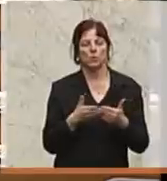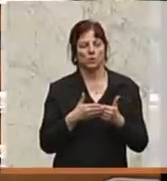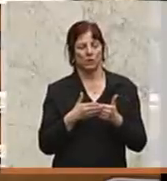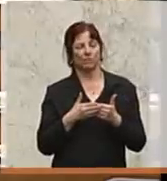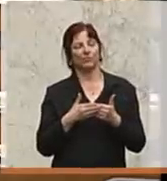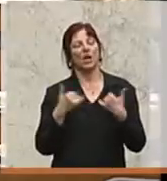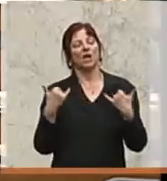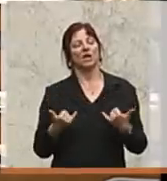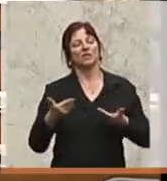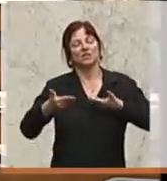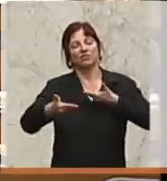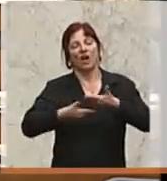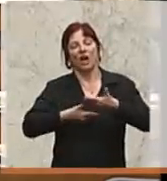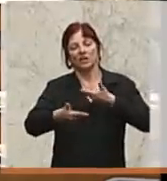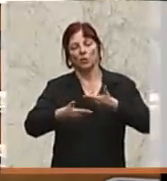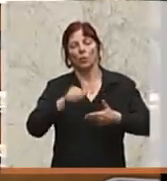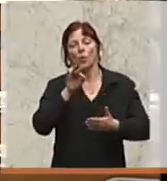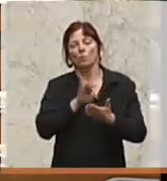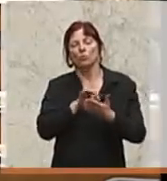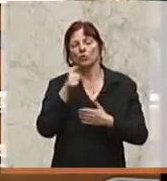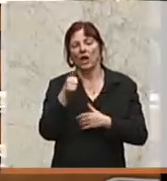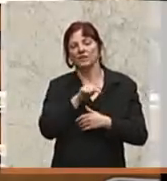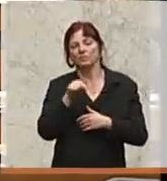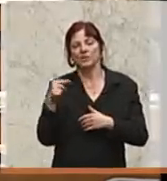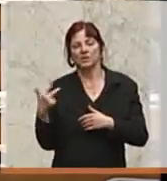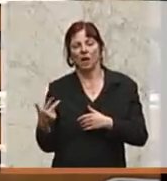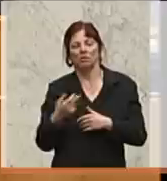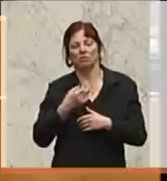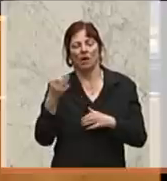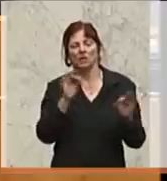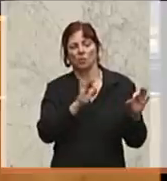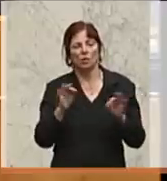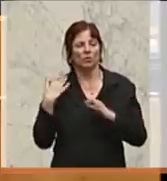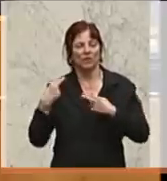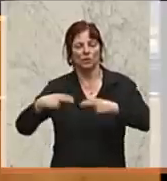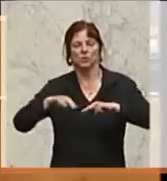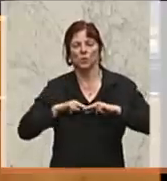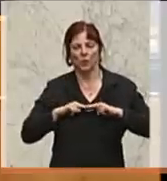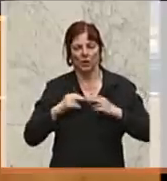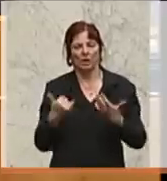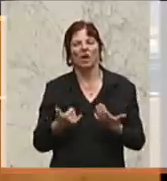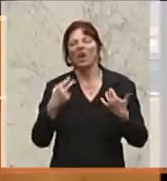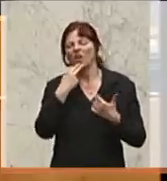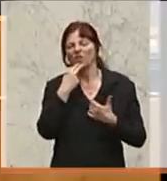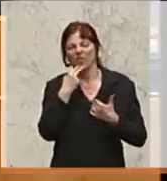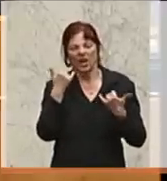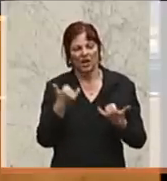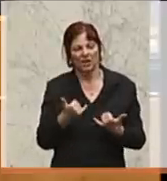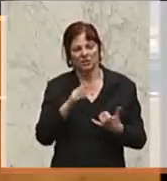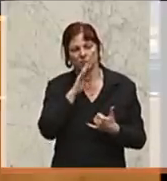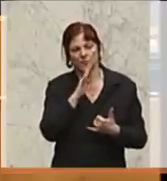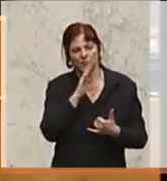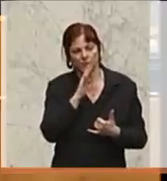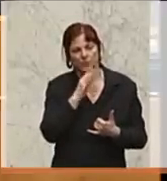die Verhandlungen über die Punkte 1 bis 3 der Tagesordnung wieder auf. Und am Wort ist die Frau